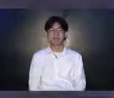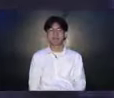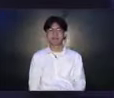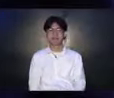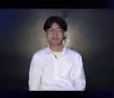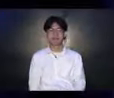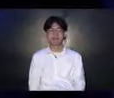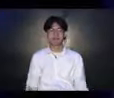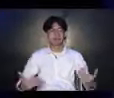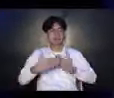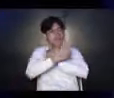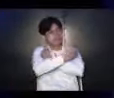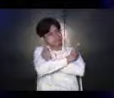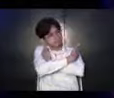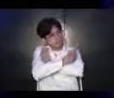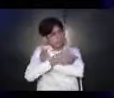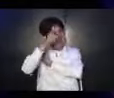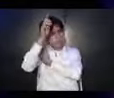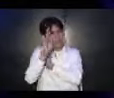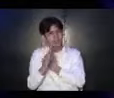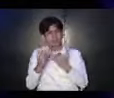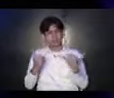Embrace Him now.